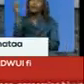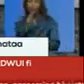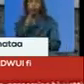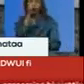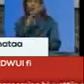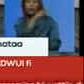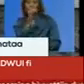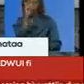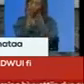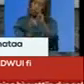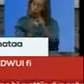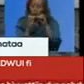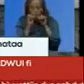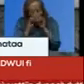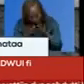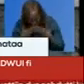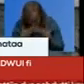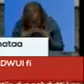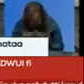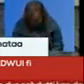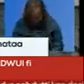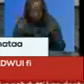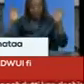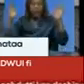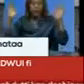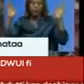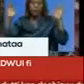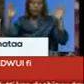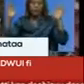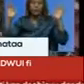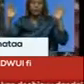ኢትዮጵያንና ህዝቦቿን ይባርክ። አመሰግናለሁ።